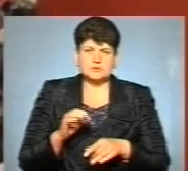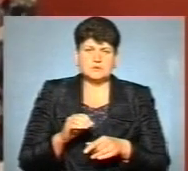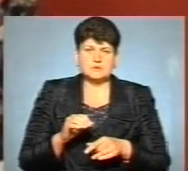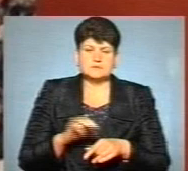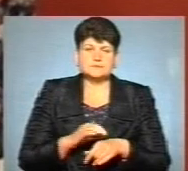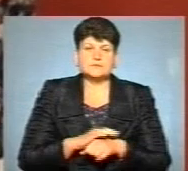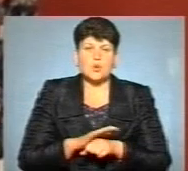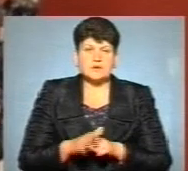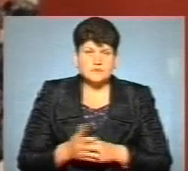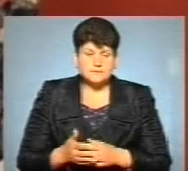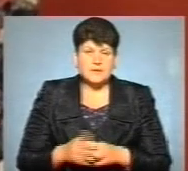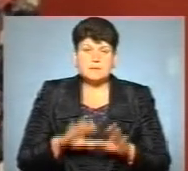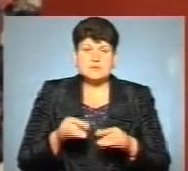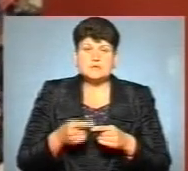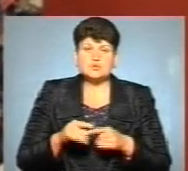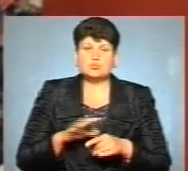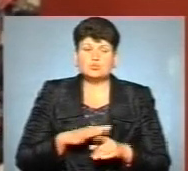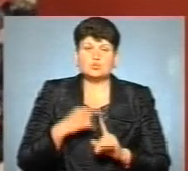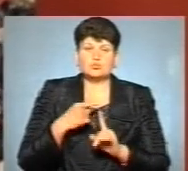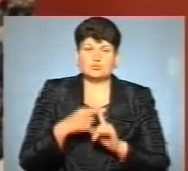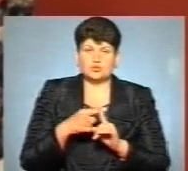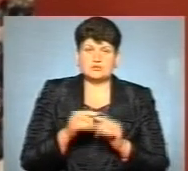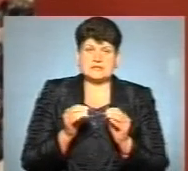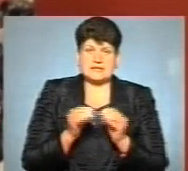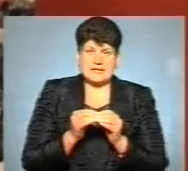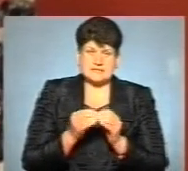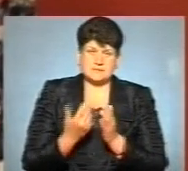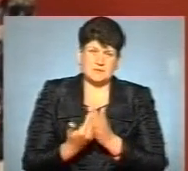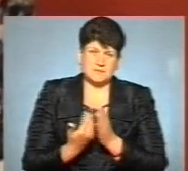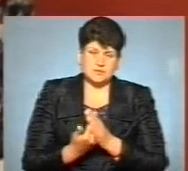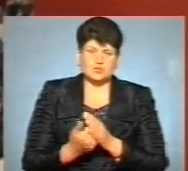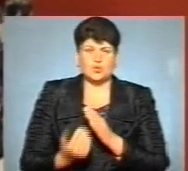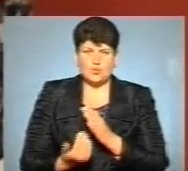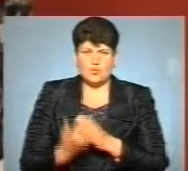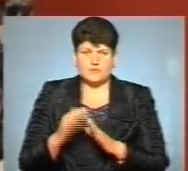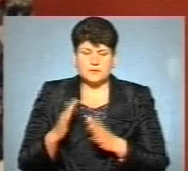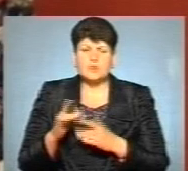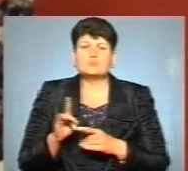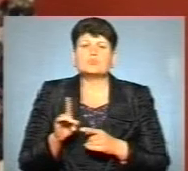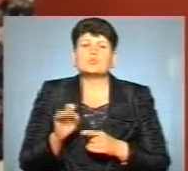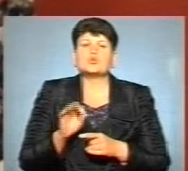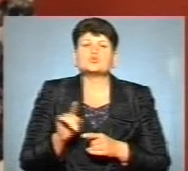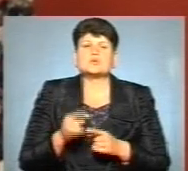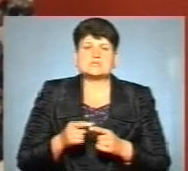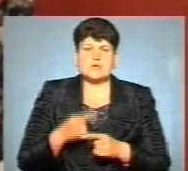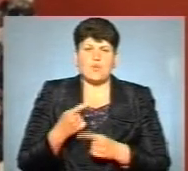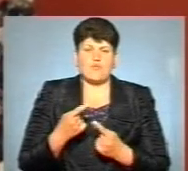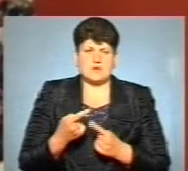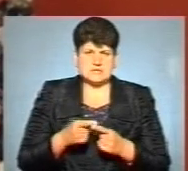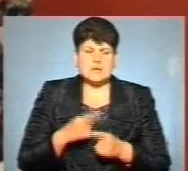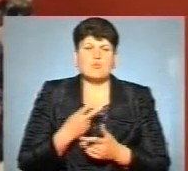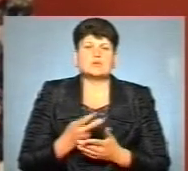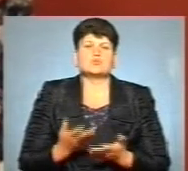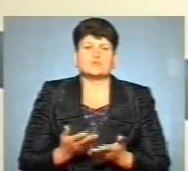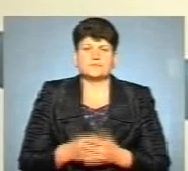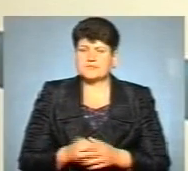коронавірусом. Після того було плюс 10 приблизно нових. Про що це говорить? Це є показником чогось?